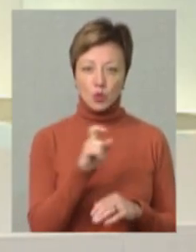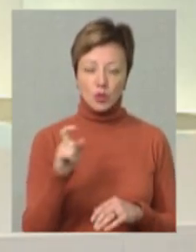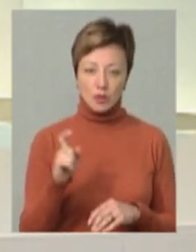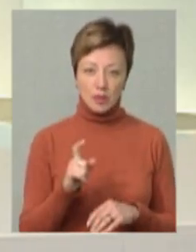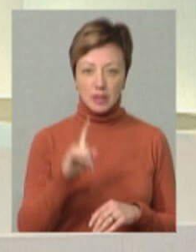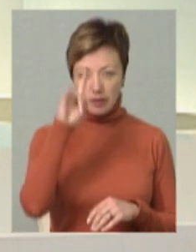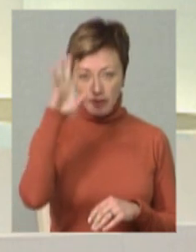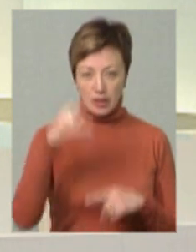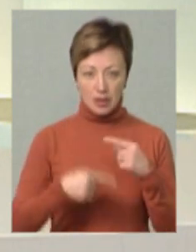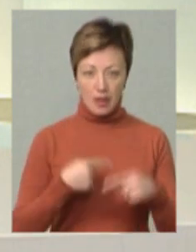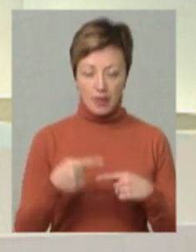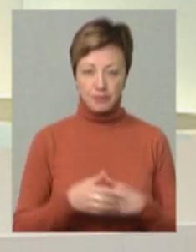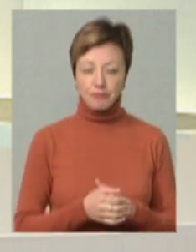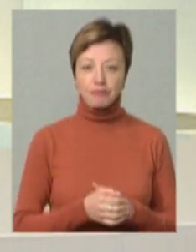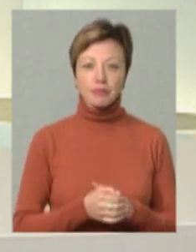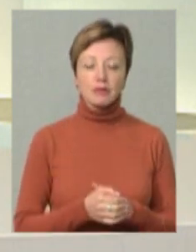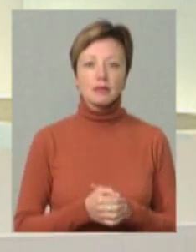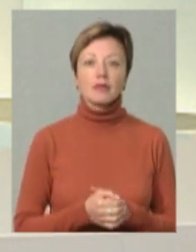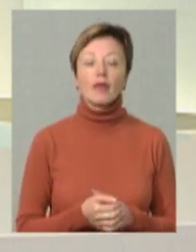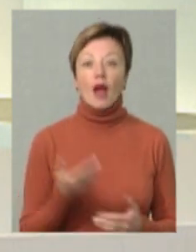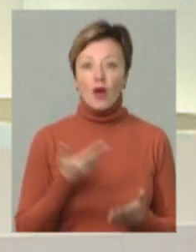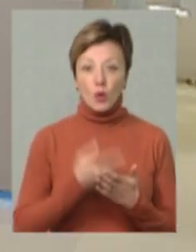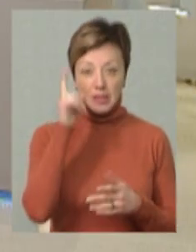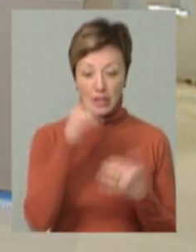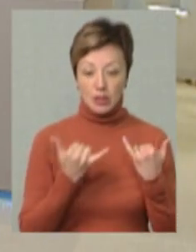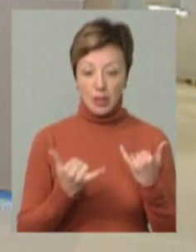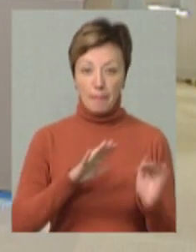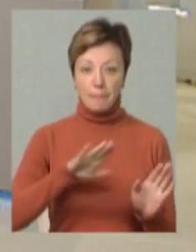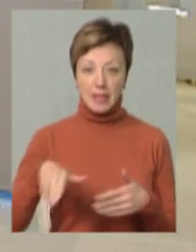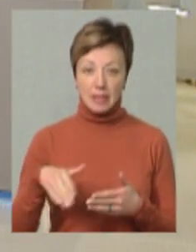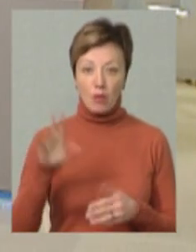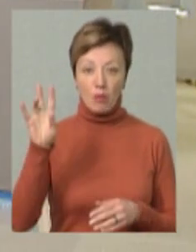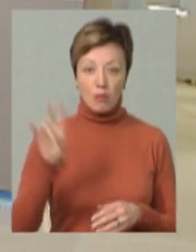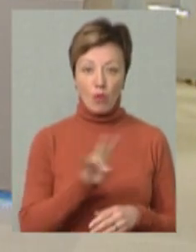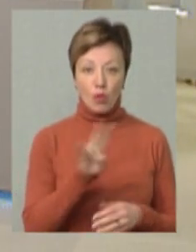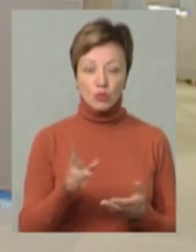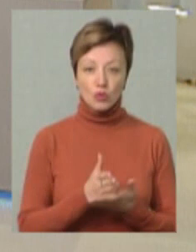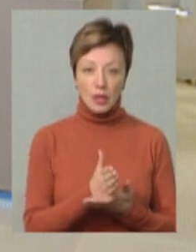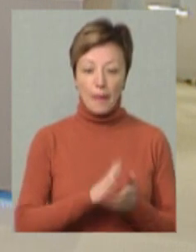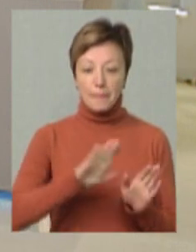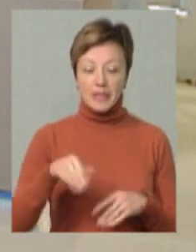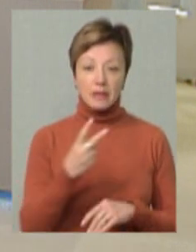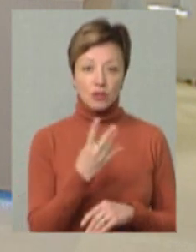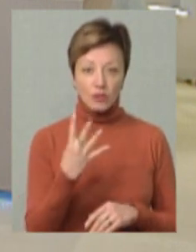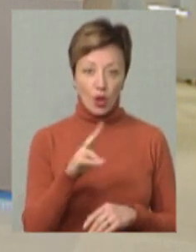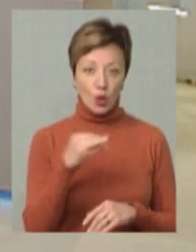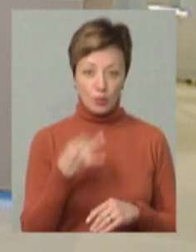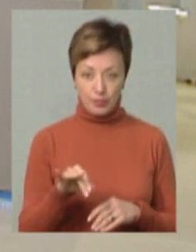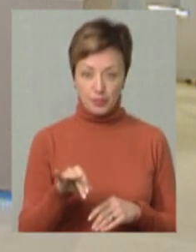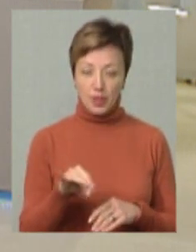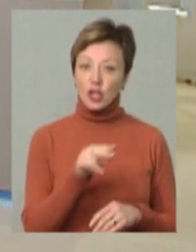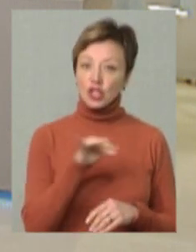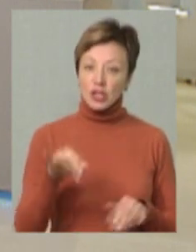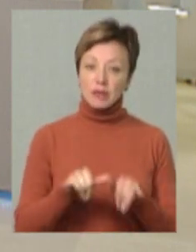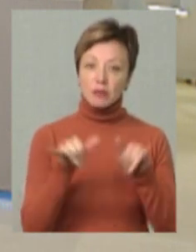навіки! От знаю, що ви щойно після богослужіння. Скажіть, після 24 лютого,